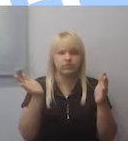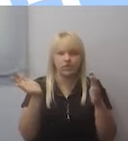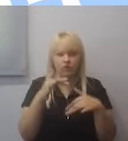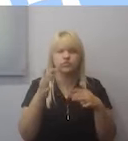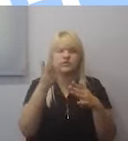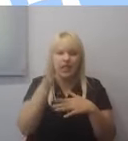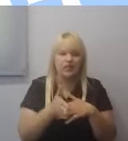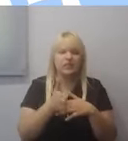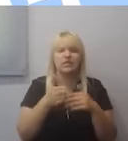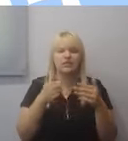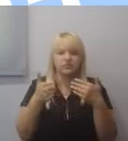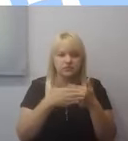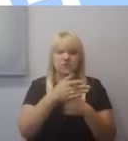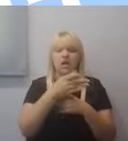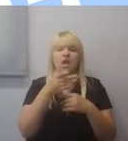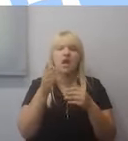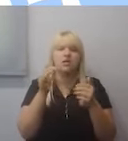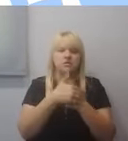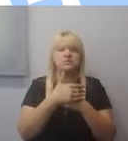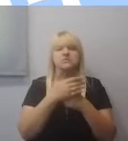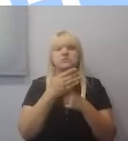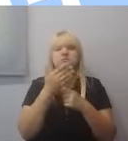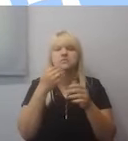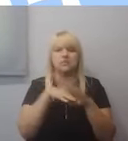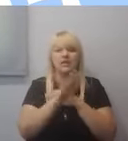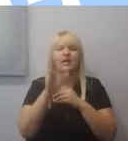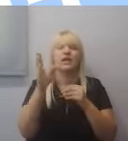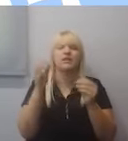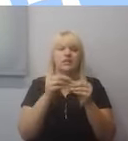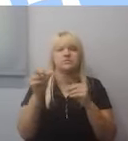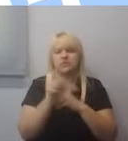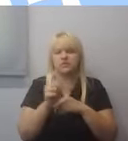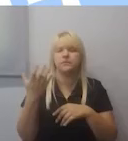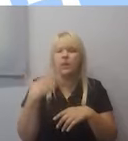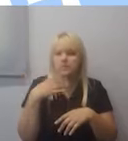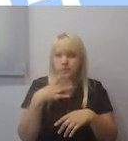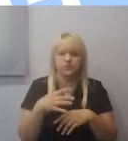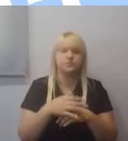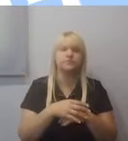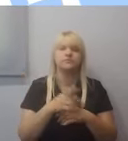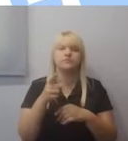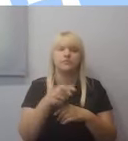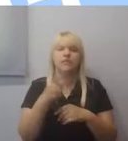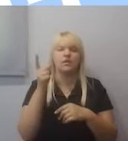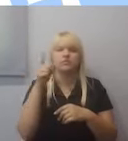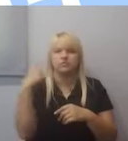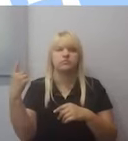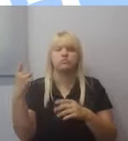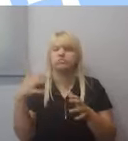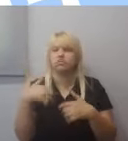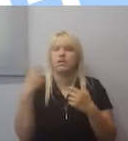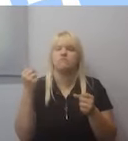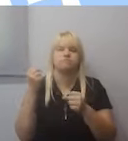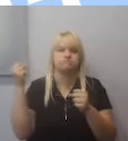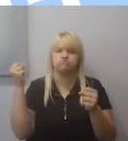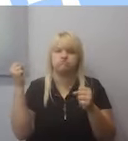neatstāt patvērumu vismaz 10 minūtes ka kāpēc tas tā ir jo tā uz dullo pārsvarā artilērija neviens nešauj viņa viņi šauj